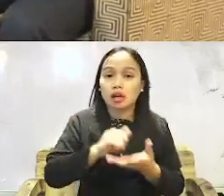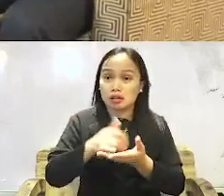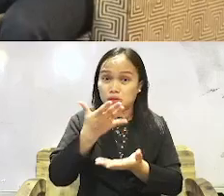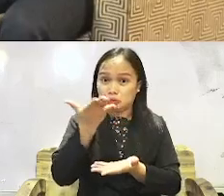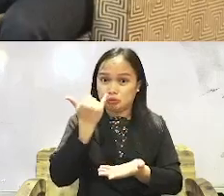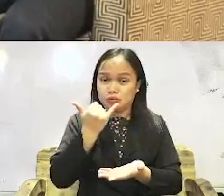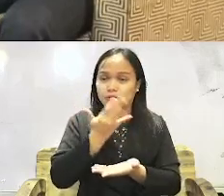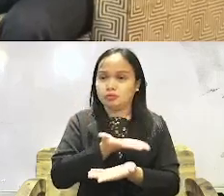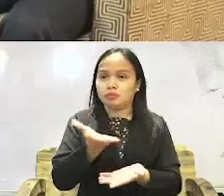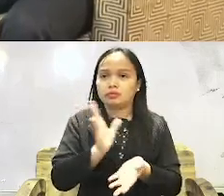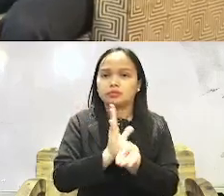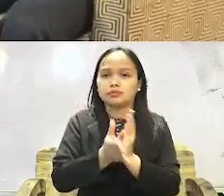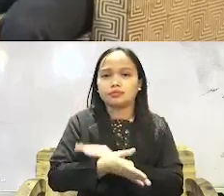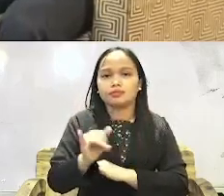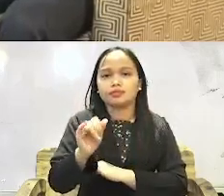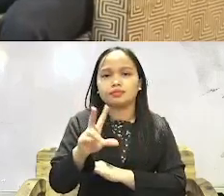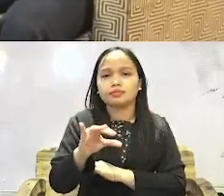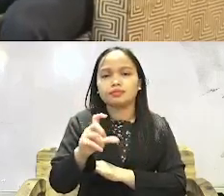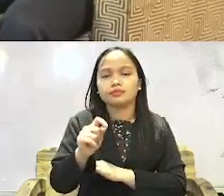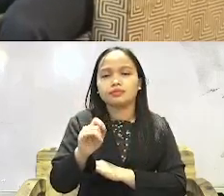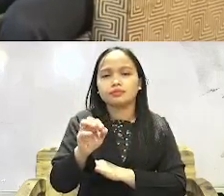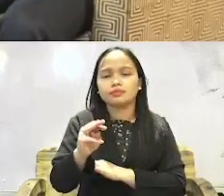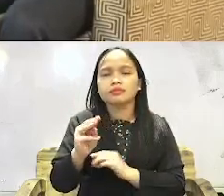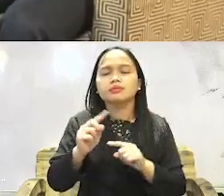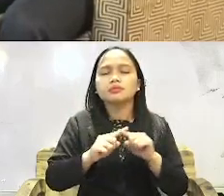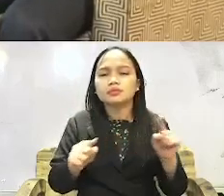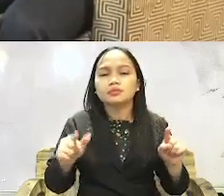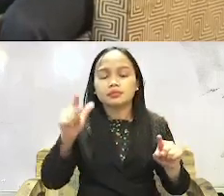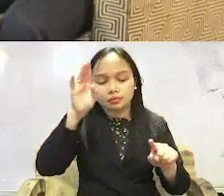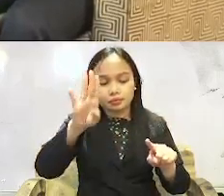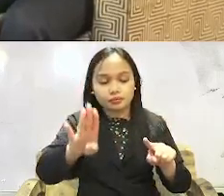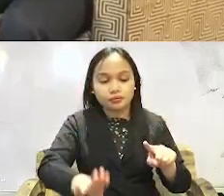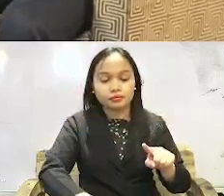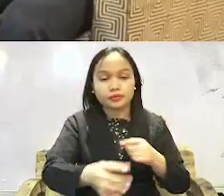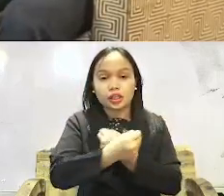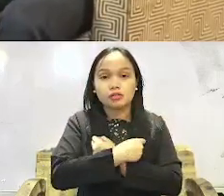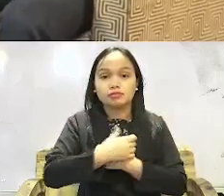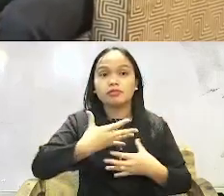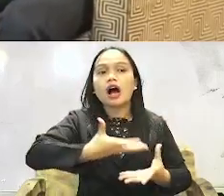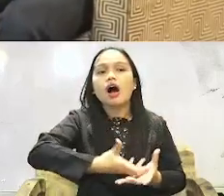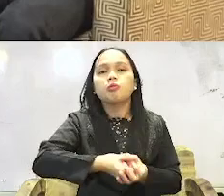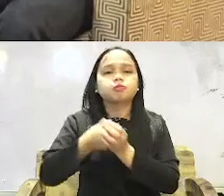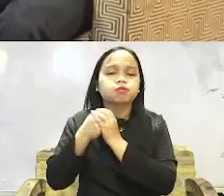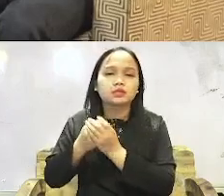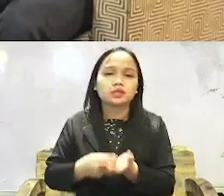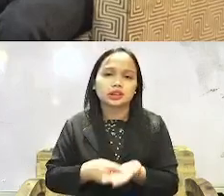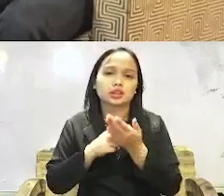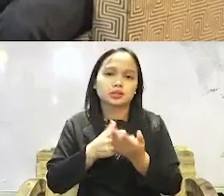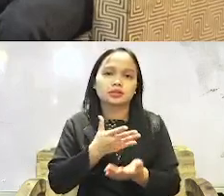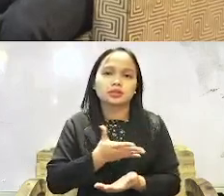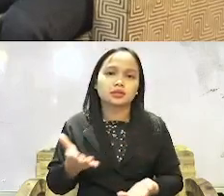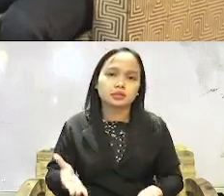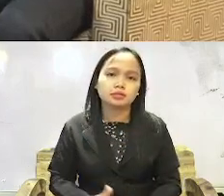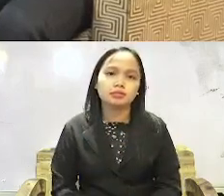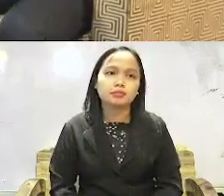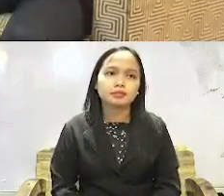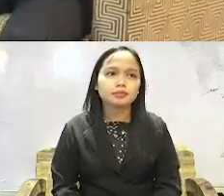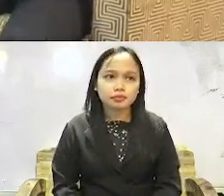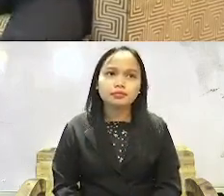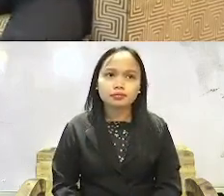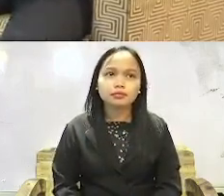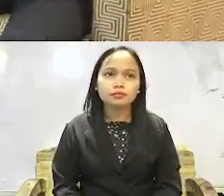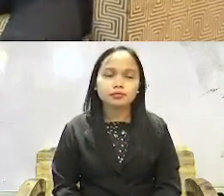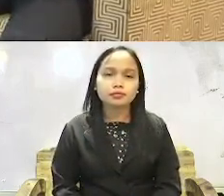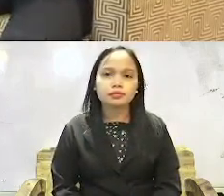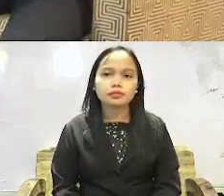eh. Pero kapag ang pagmamahal ng Diyos ang nangibabaw sa'yo, iaangat ka. Di ba? Di ba? Kaya nga, first